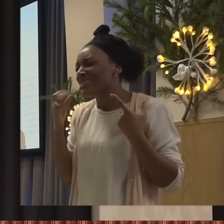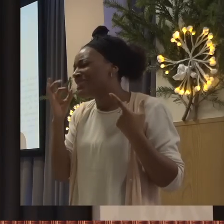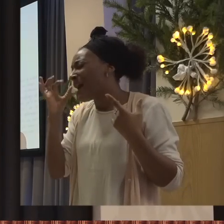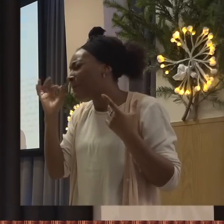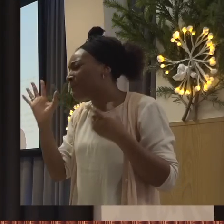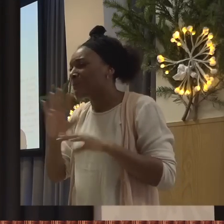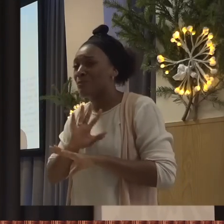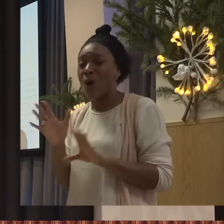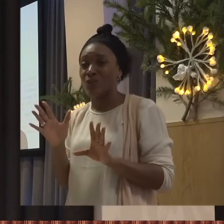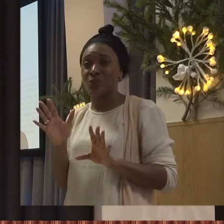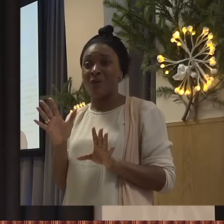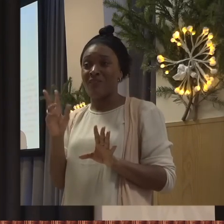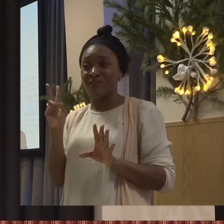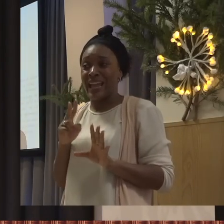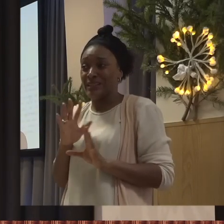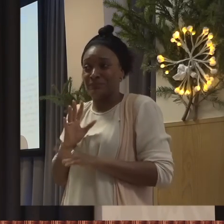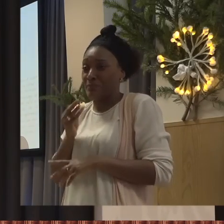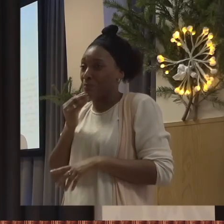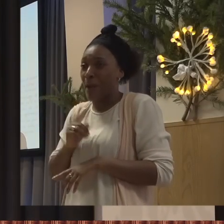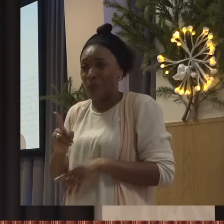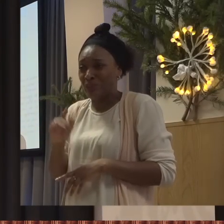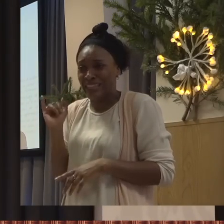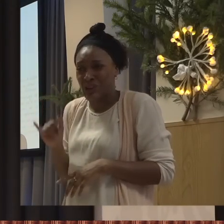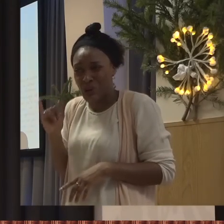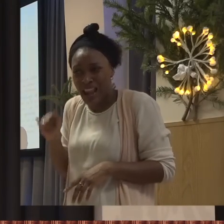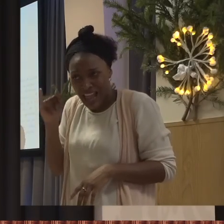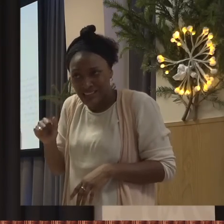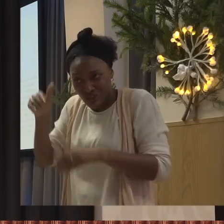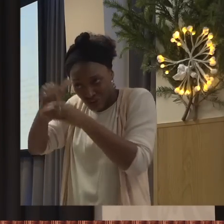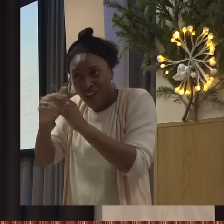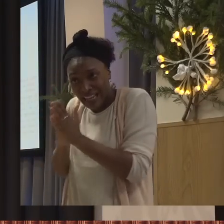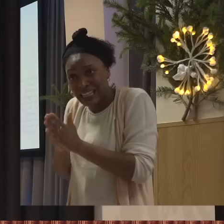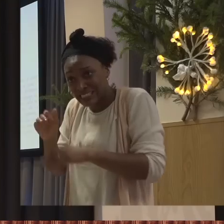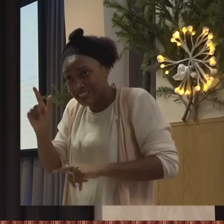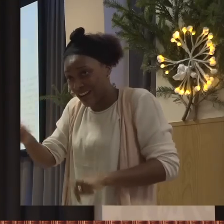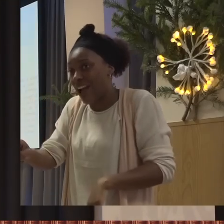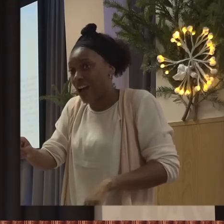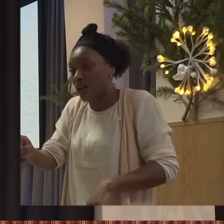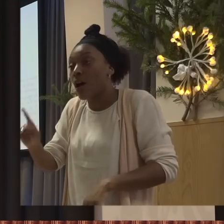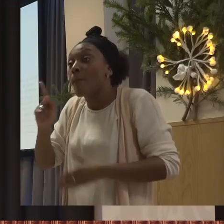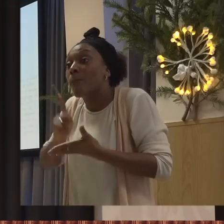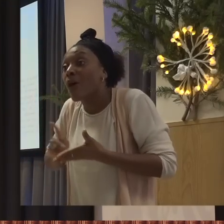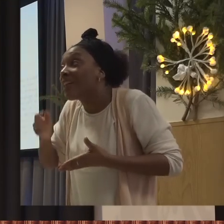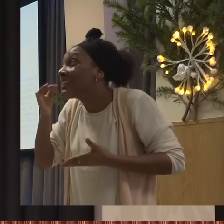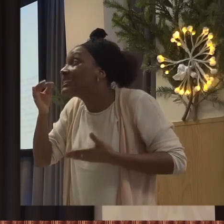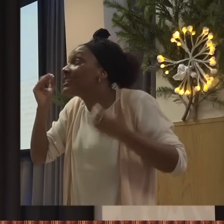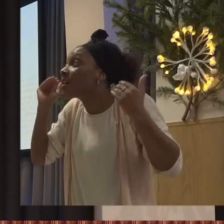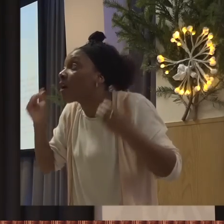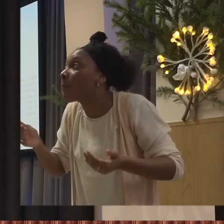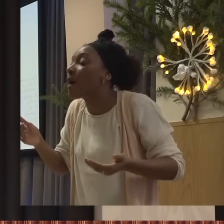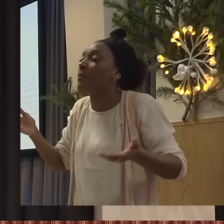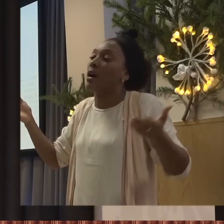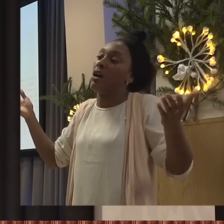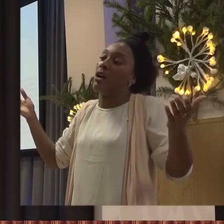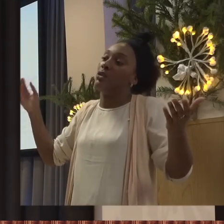les dégâts, les choses dégoûtantes étaient au sein de cette église, l'apôtre dit, la grâce